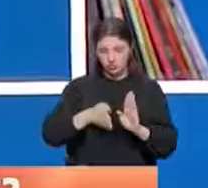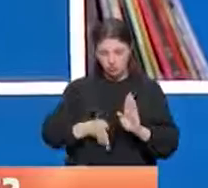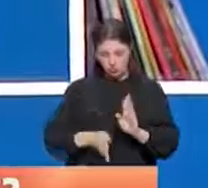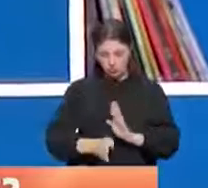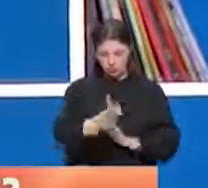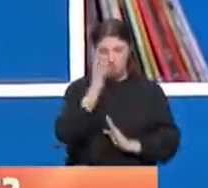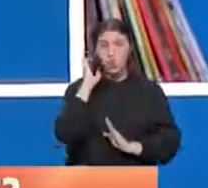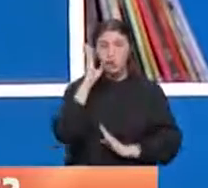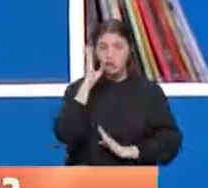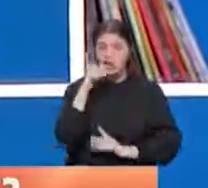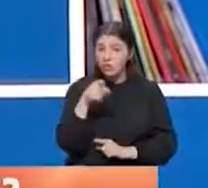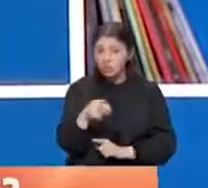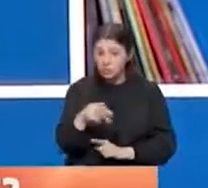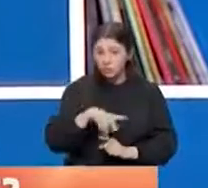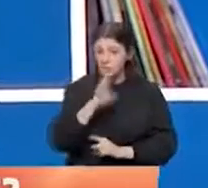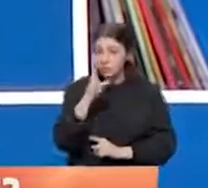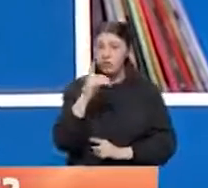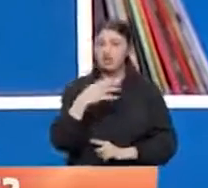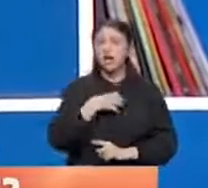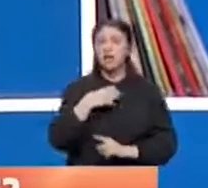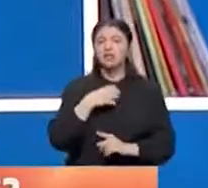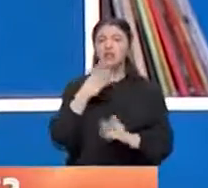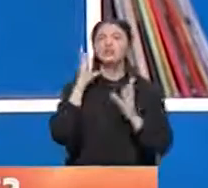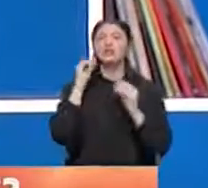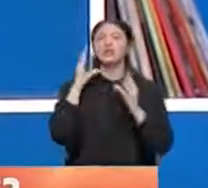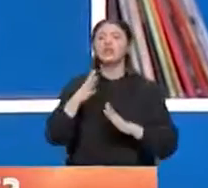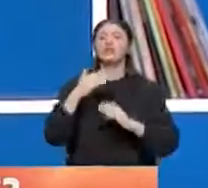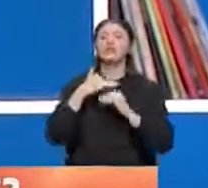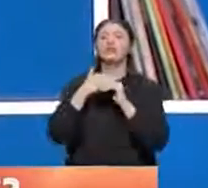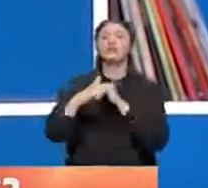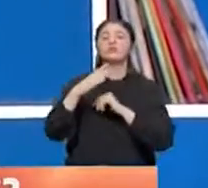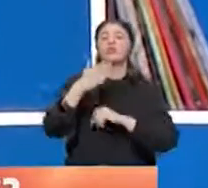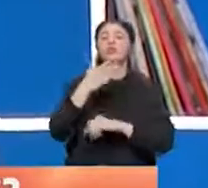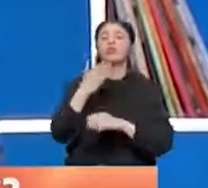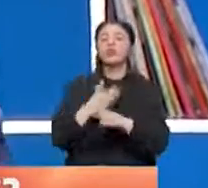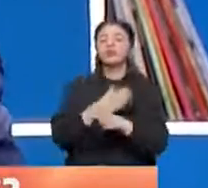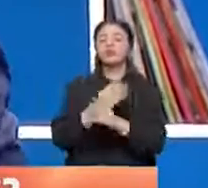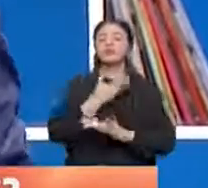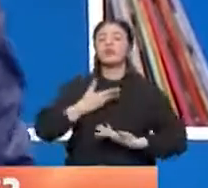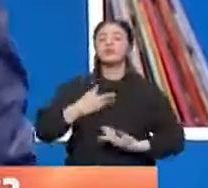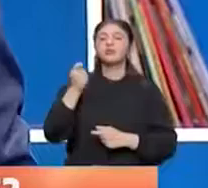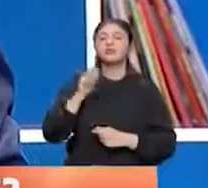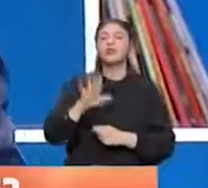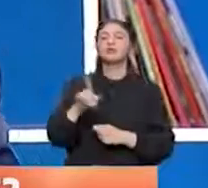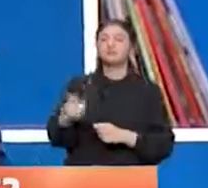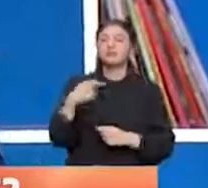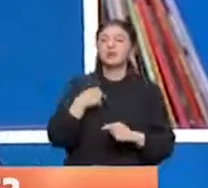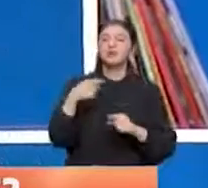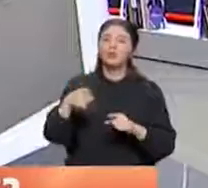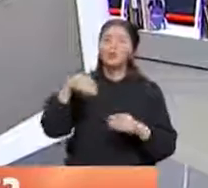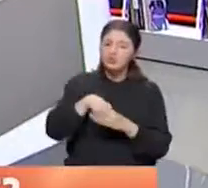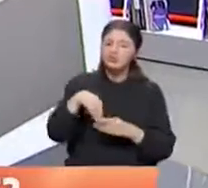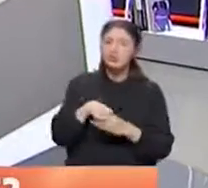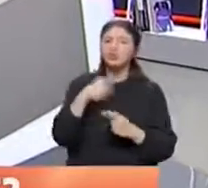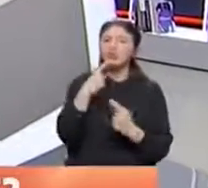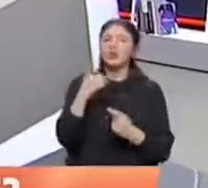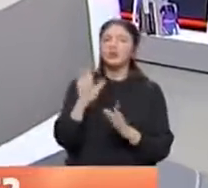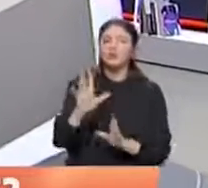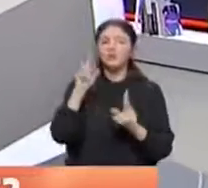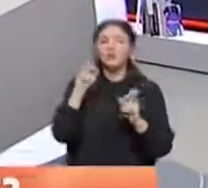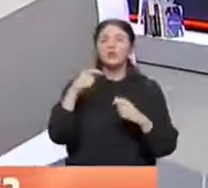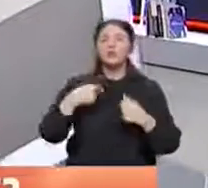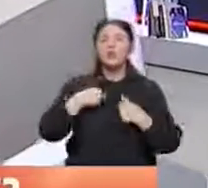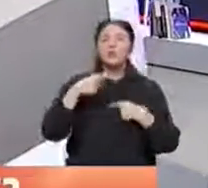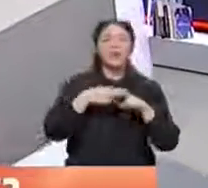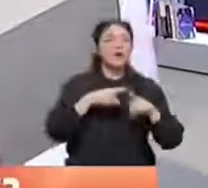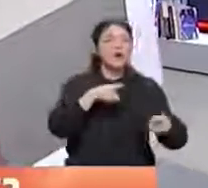bir Türk milliyetçiye inanıyorsanız kendinizden çok ülkenizi sevmek, hocam, milletinizi sevmek durumunda olmalısınız. Şimdi, ben de onun için diyorum ki mesele